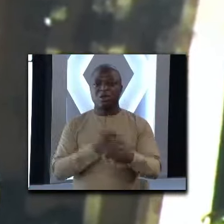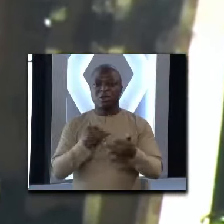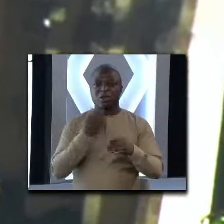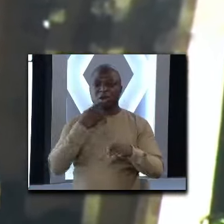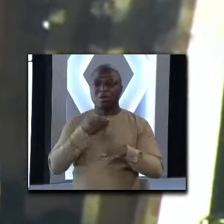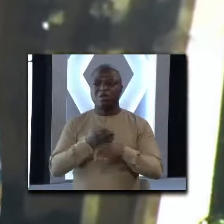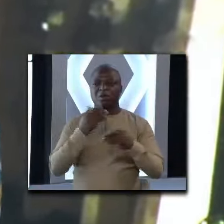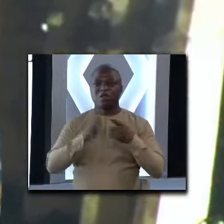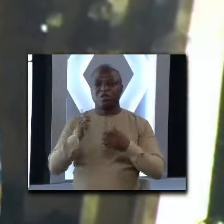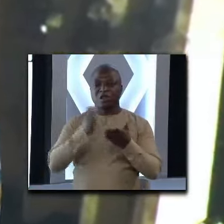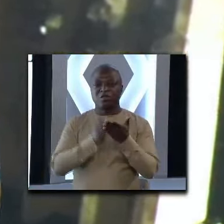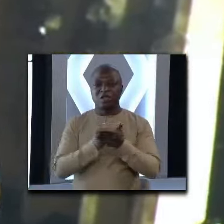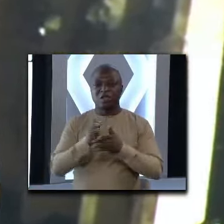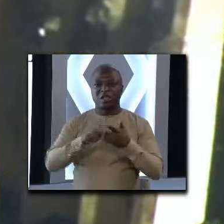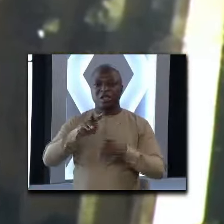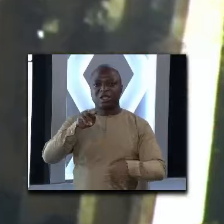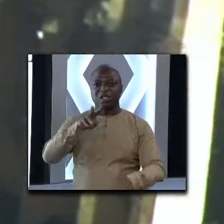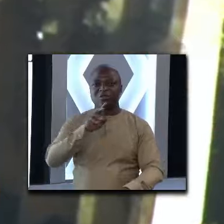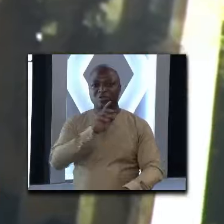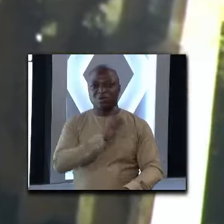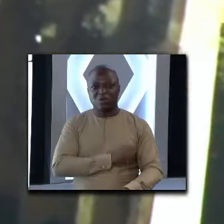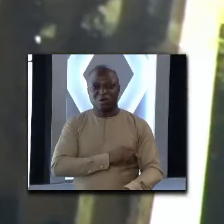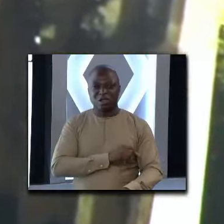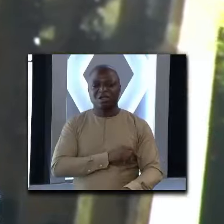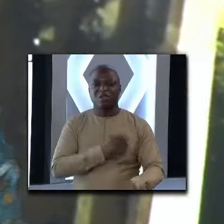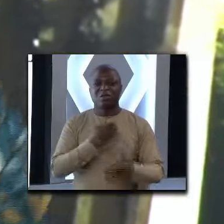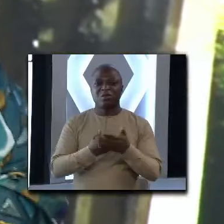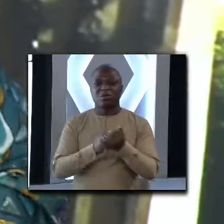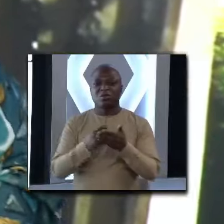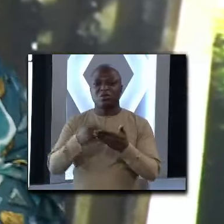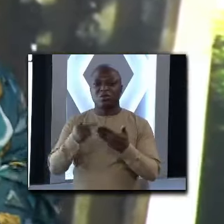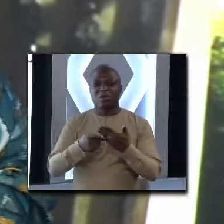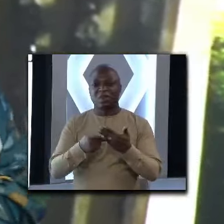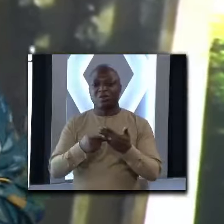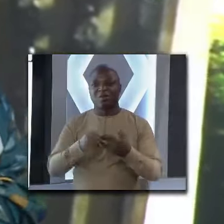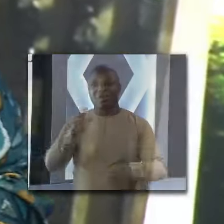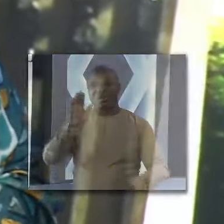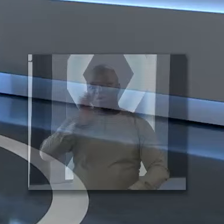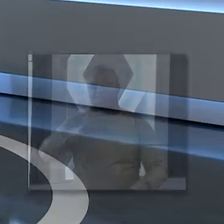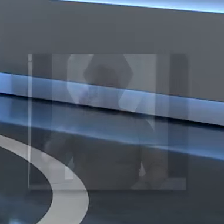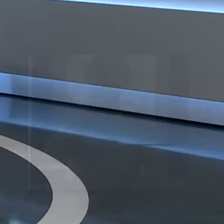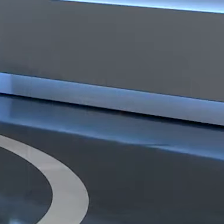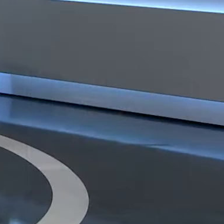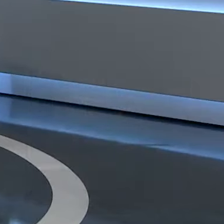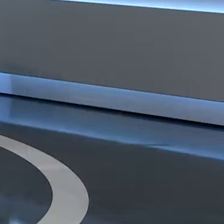oblige. Merci de votre fidélité à la télévision togolaise, excellence de nos programmes. Au revoir.